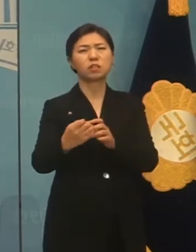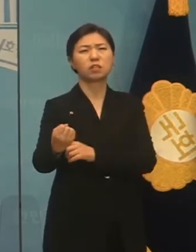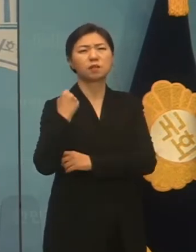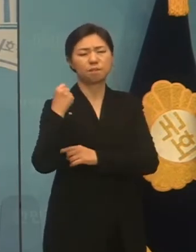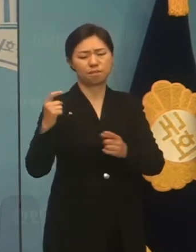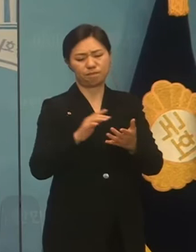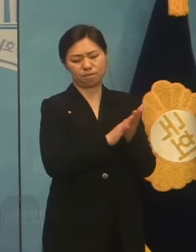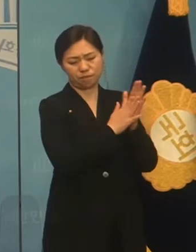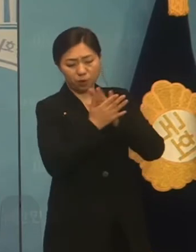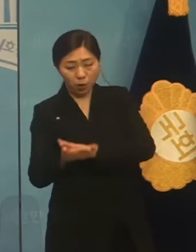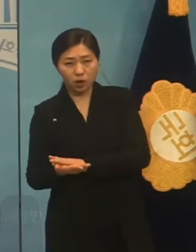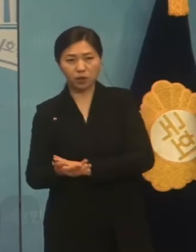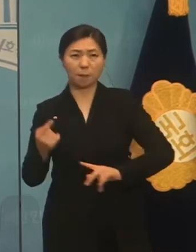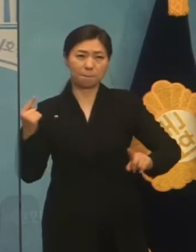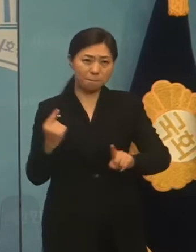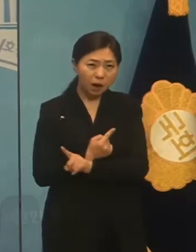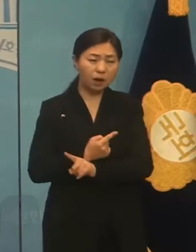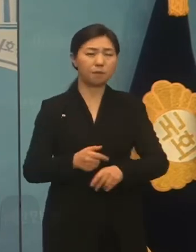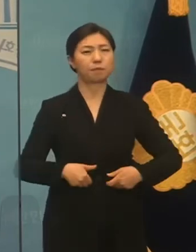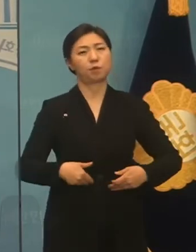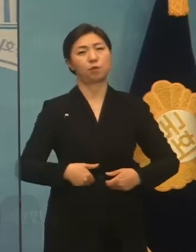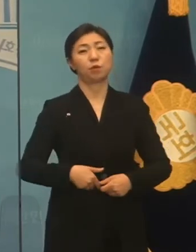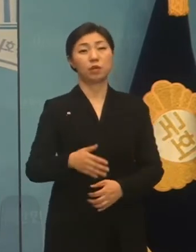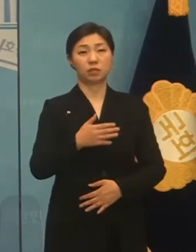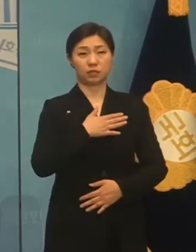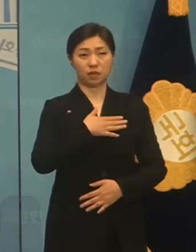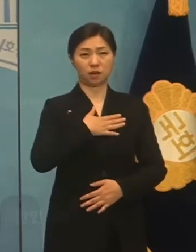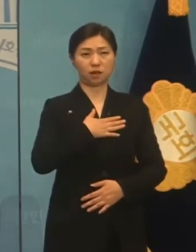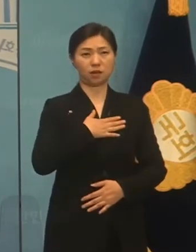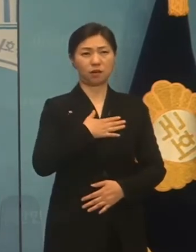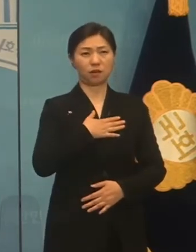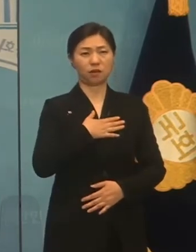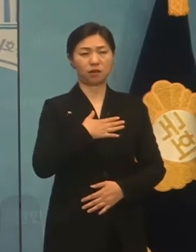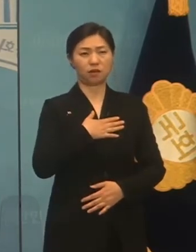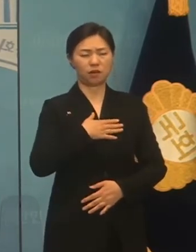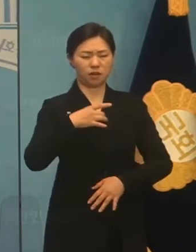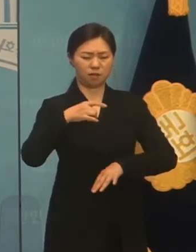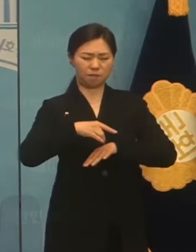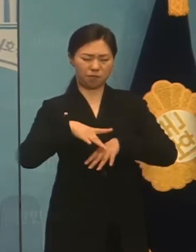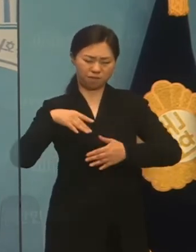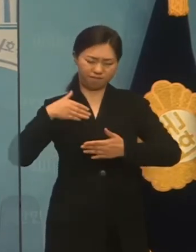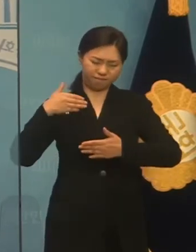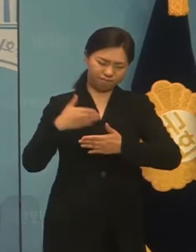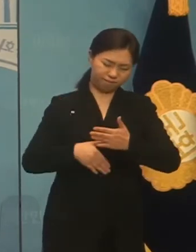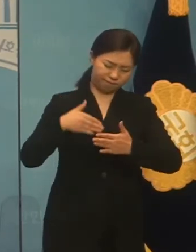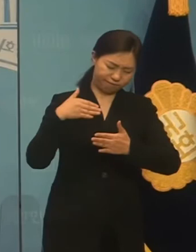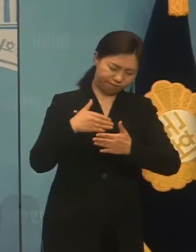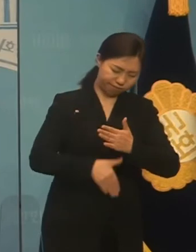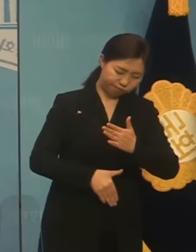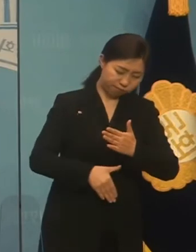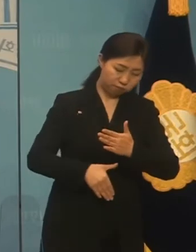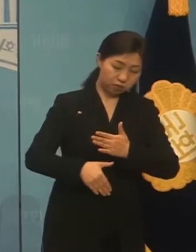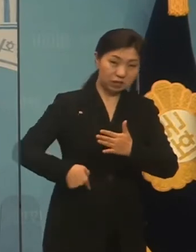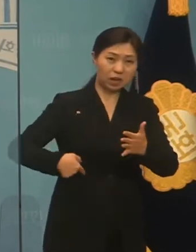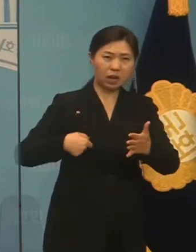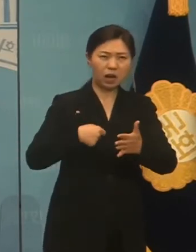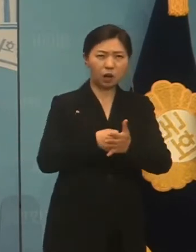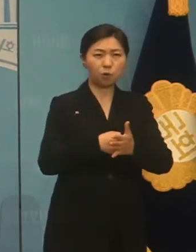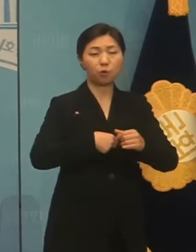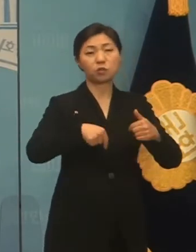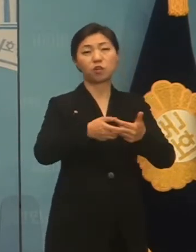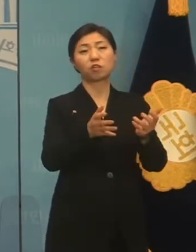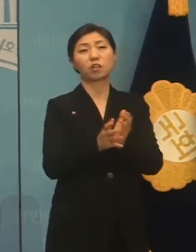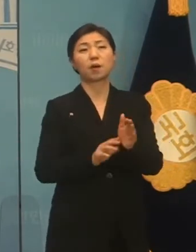합니다. 저 윤영석이 뼈를 깎는 각오로 당의 혁신에